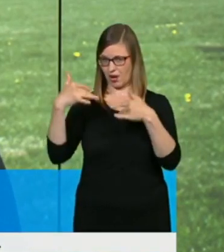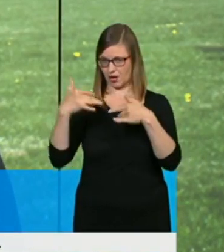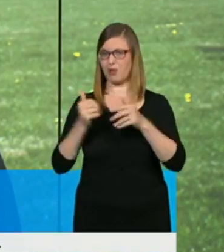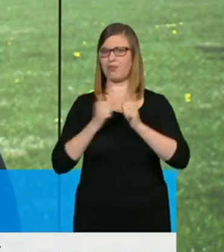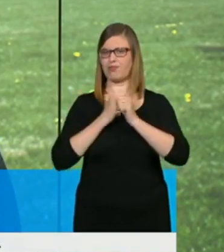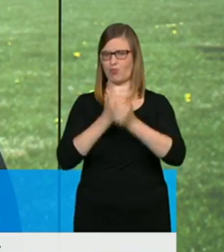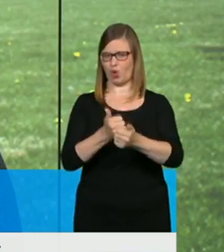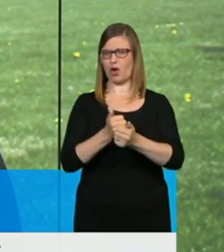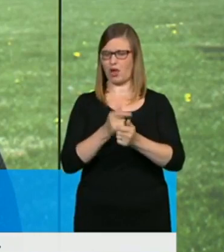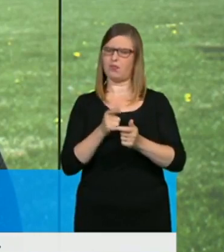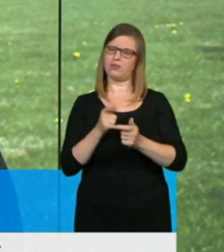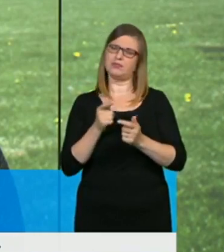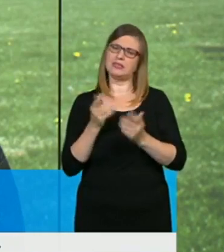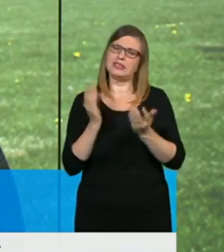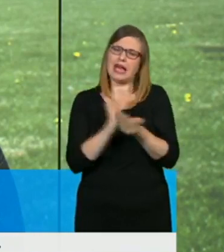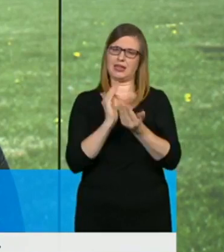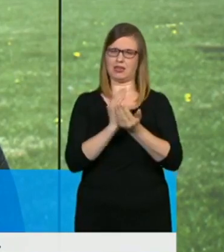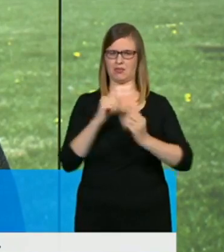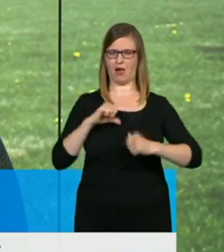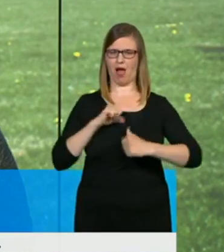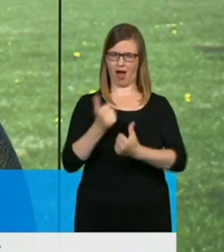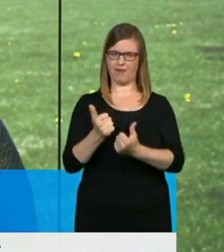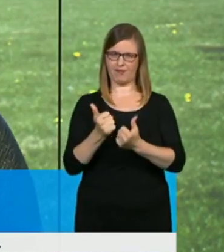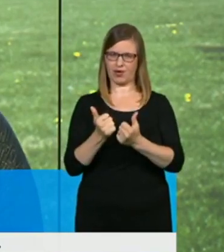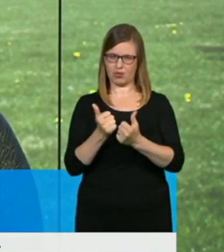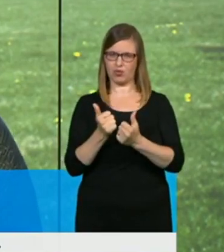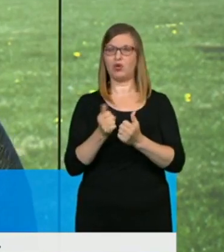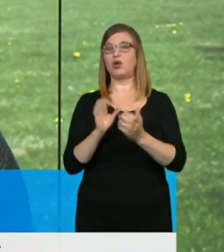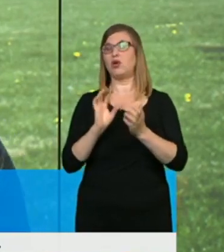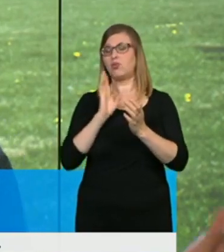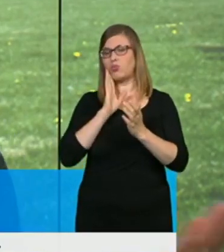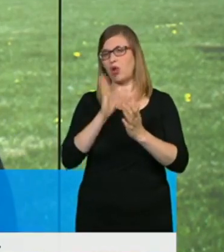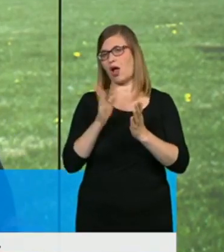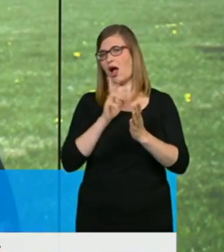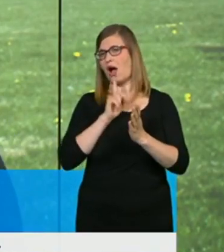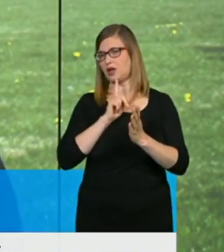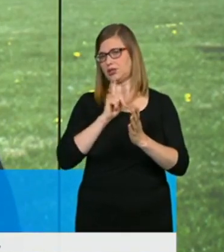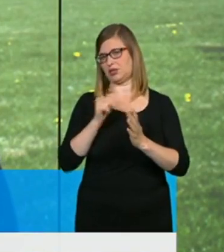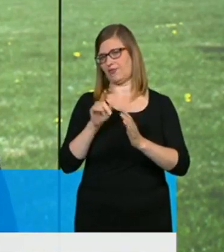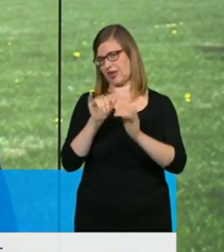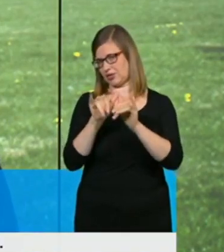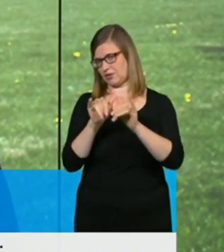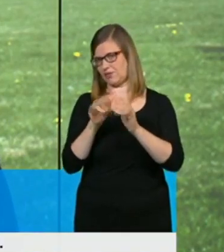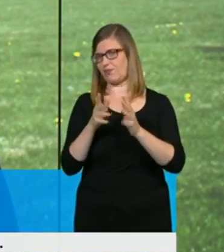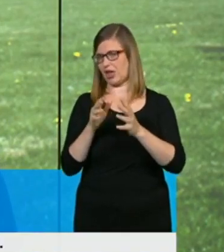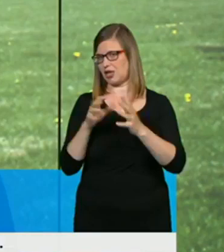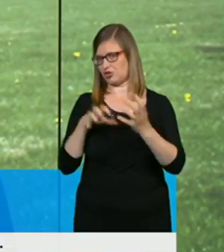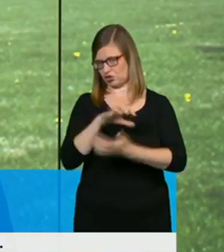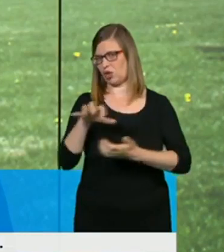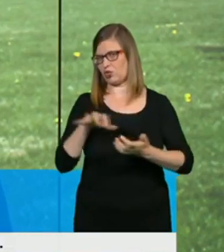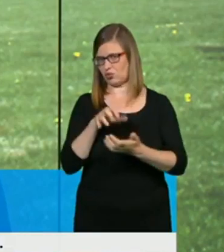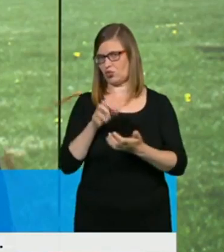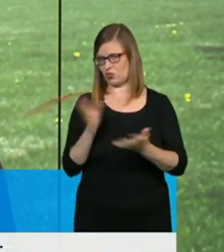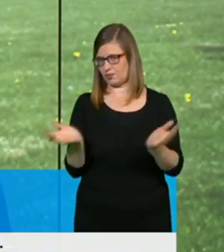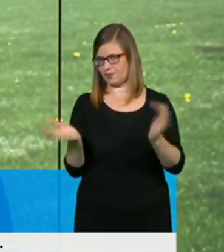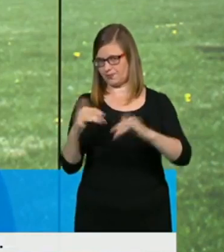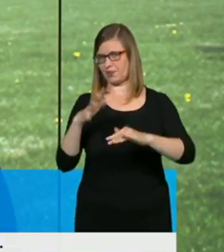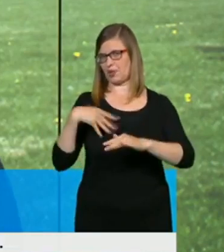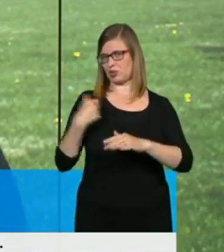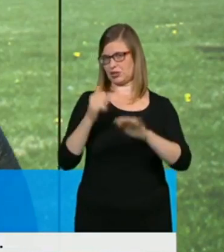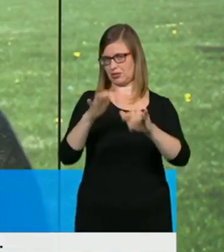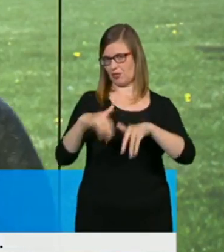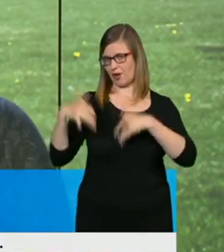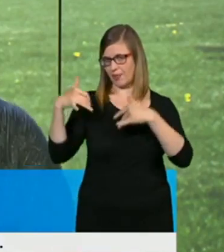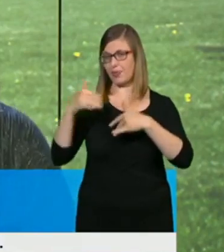bavili dnes s panem předsedou poslanecké sněmovny, měla být svolána na středu, bude projednávat vlastně zákony v legislativní nouzi, to je ten